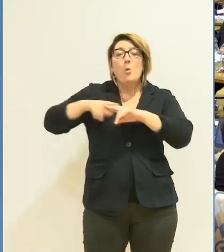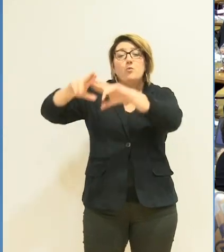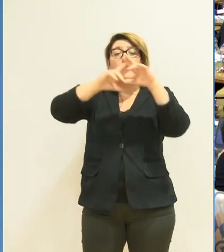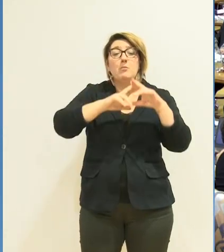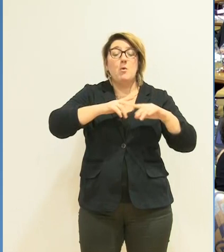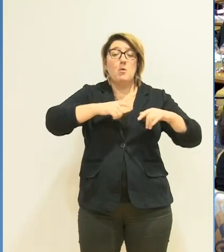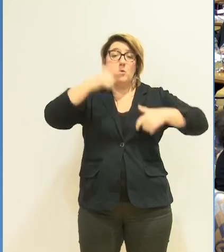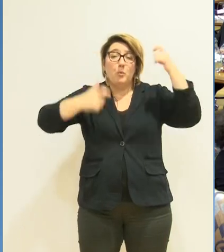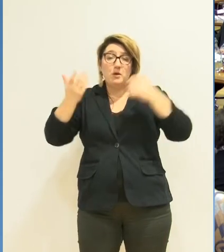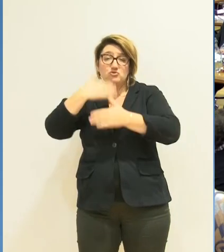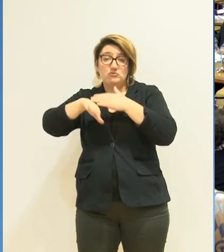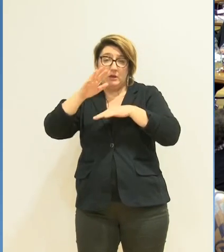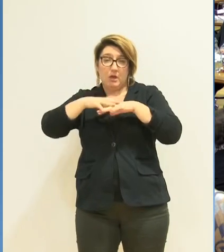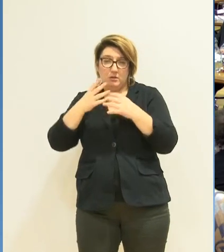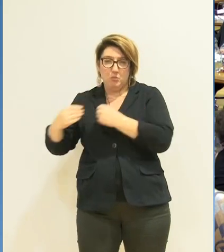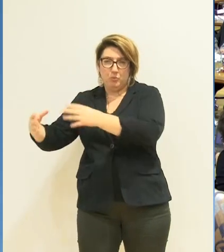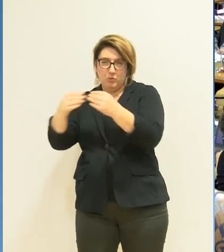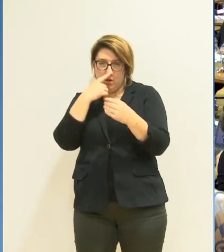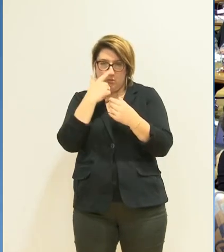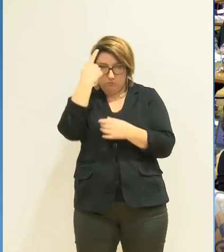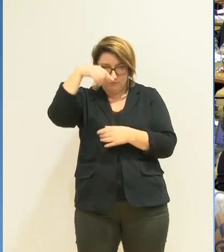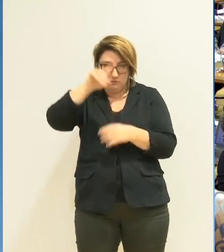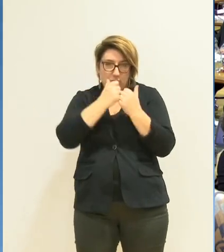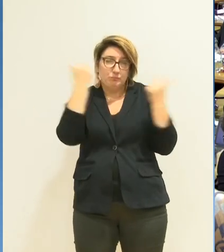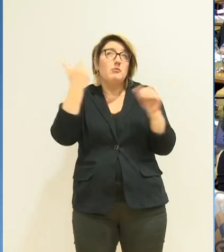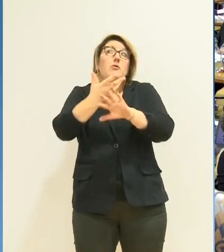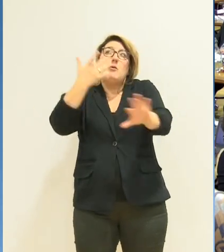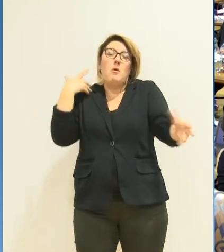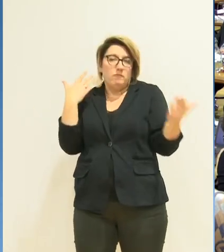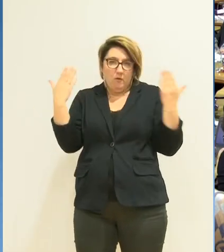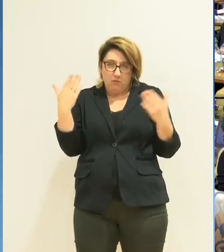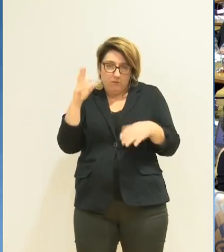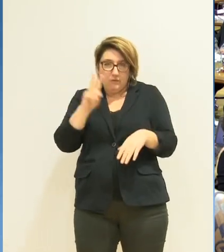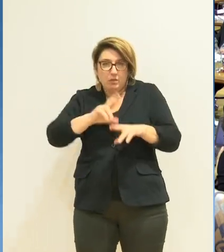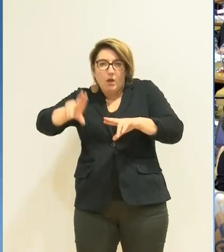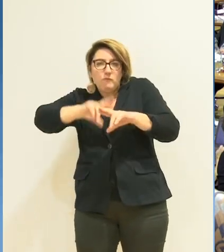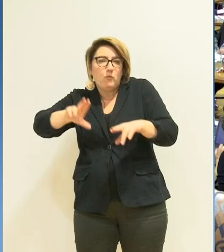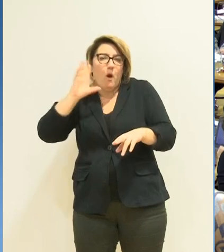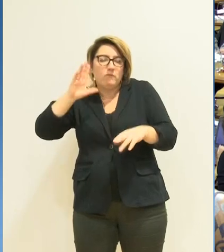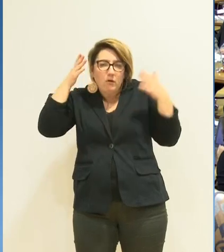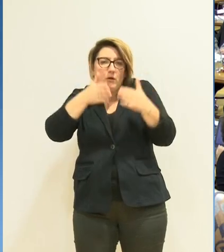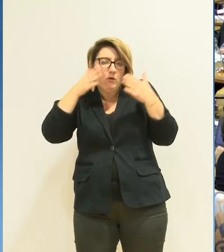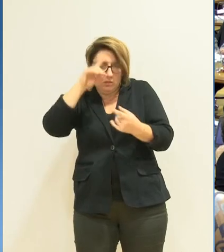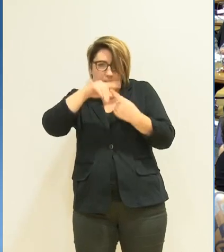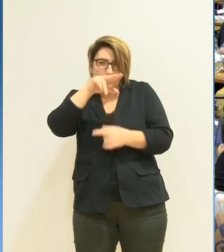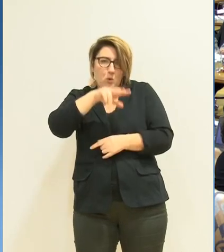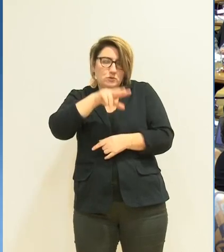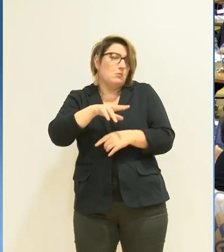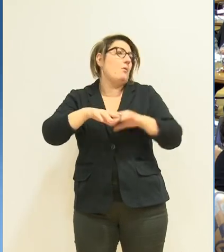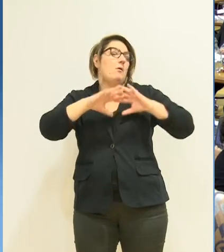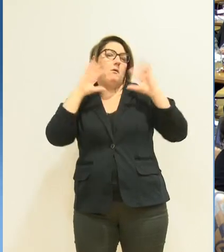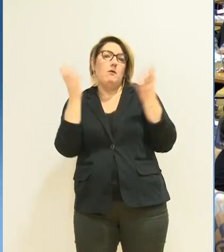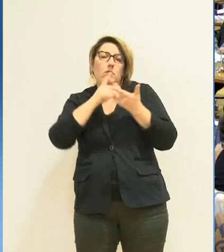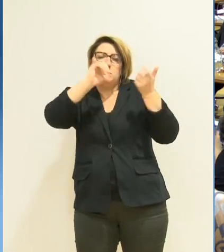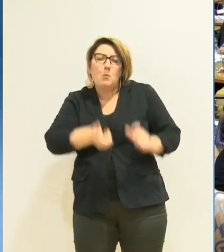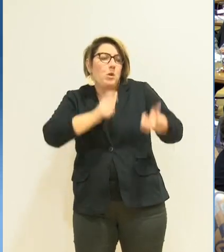populaires qui est éloignée de celle qui prévalait jusqu'à lors avec de grands travaux focaliser sur le logement en particulier avec de très nombreuses